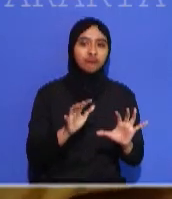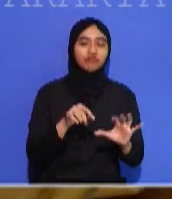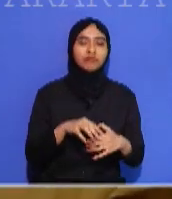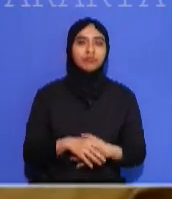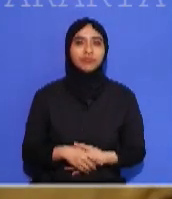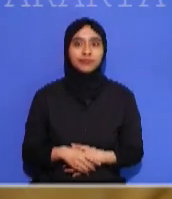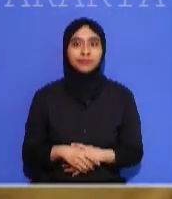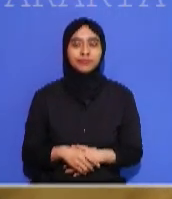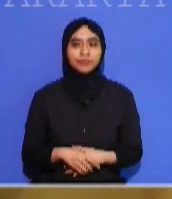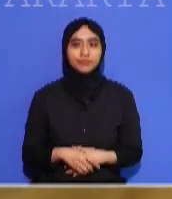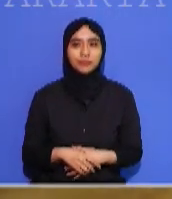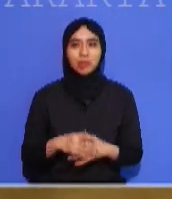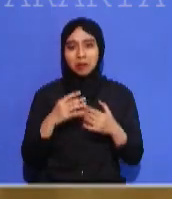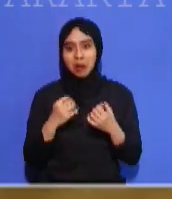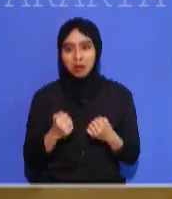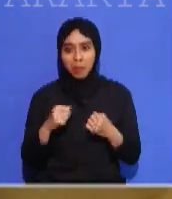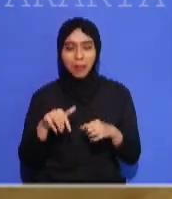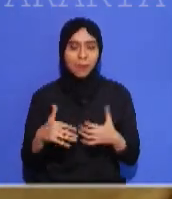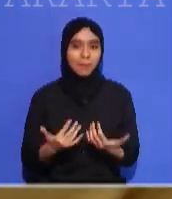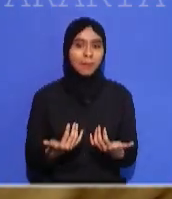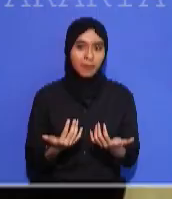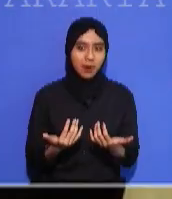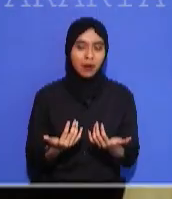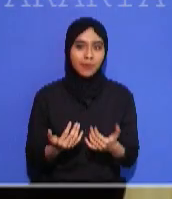harapan popsi Bayu Manunggal adalah